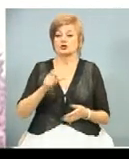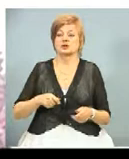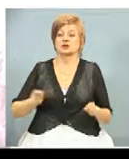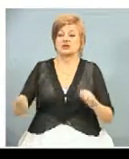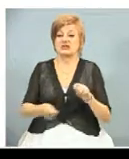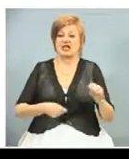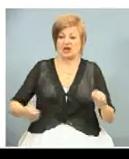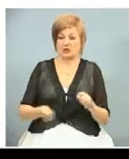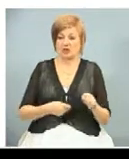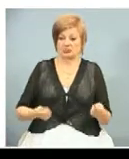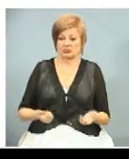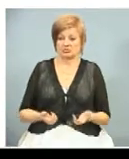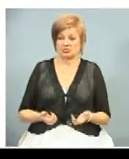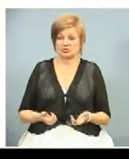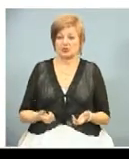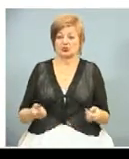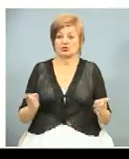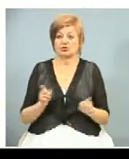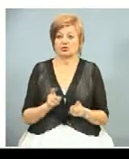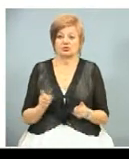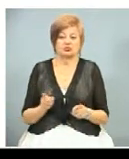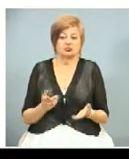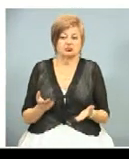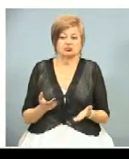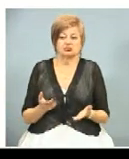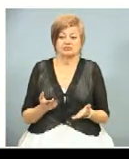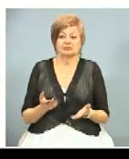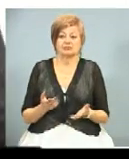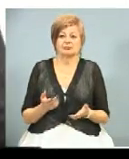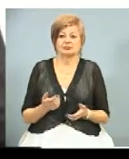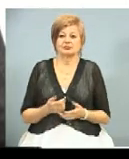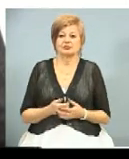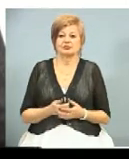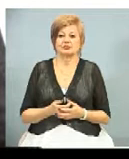мне кажется. Ну, чтобы куда-то в еду